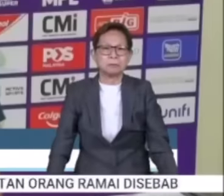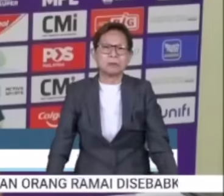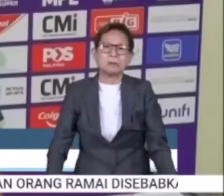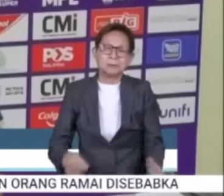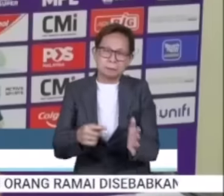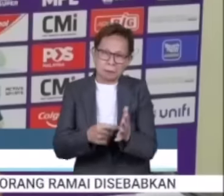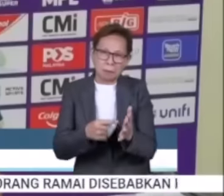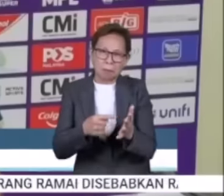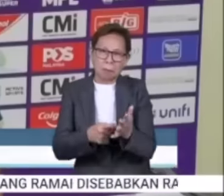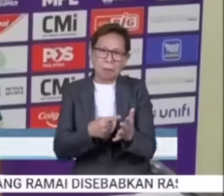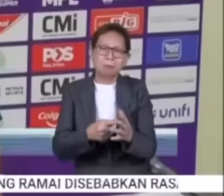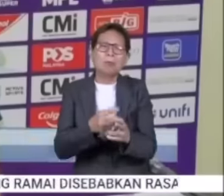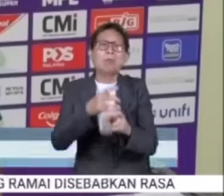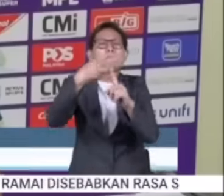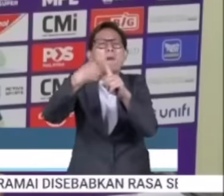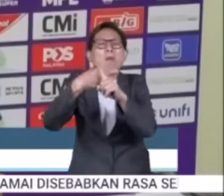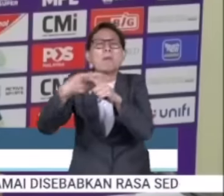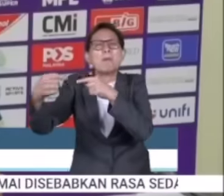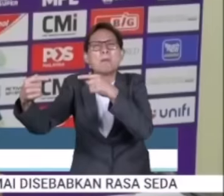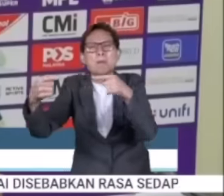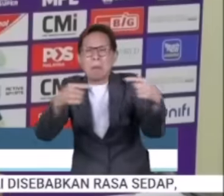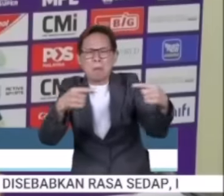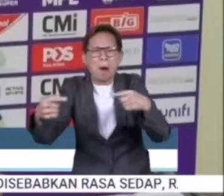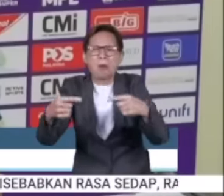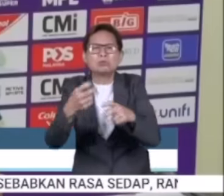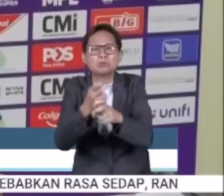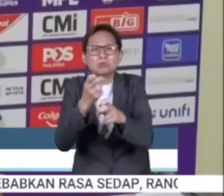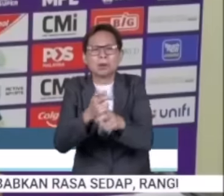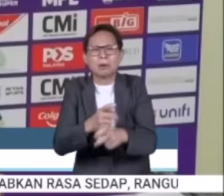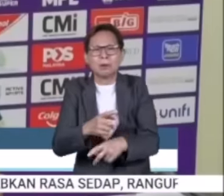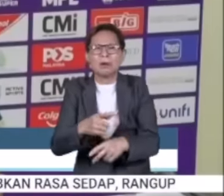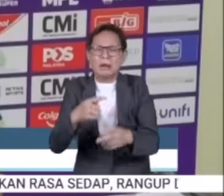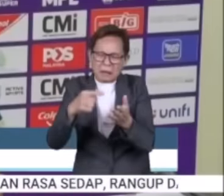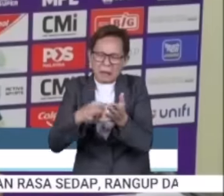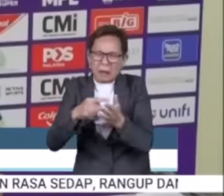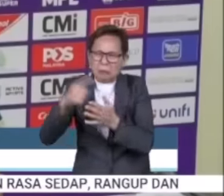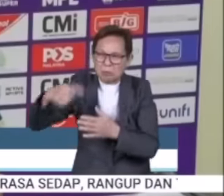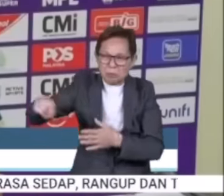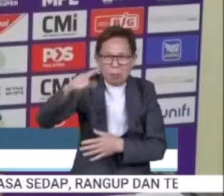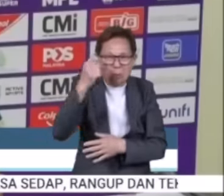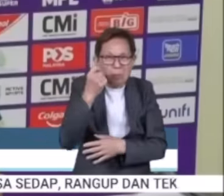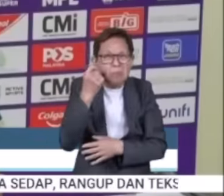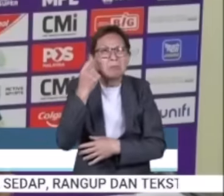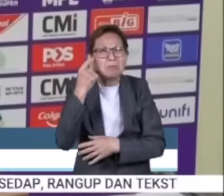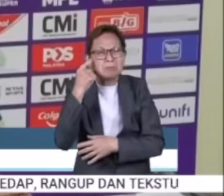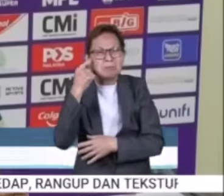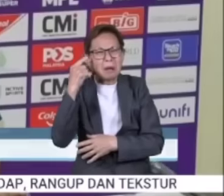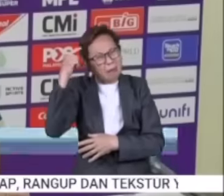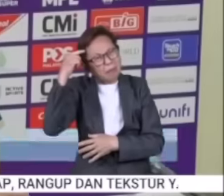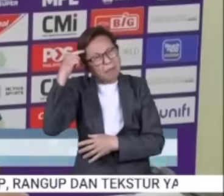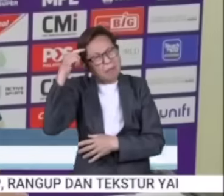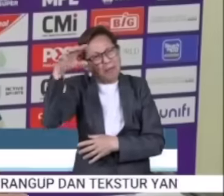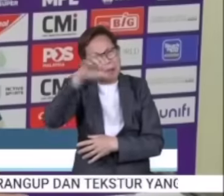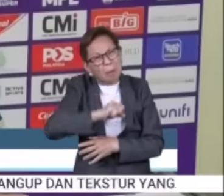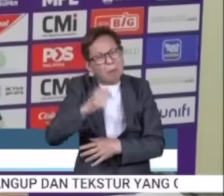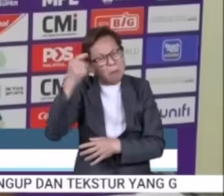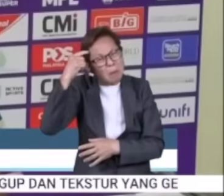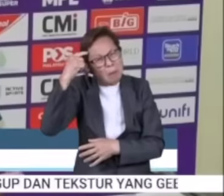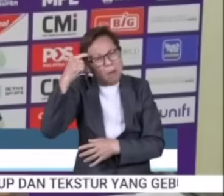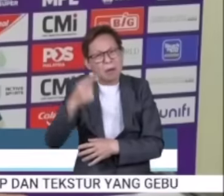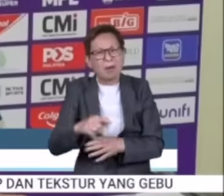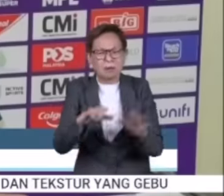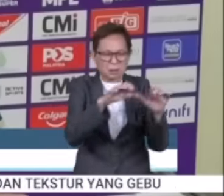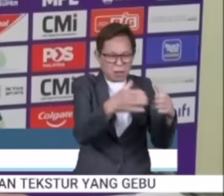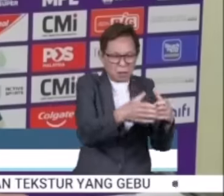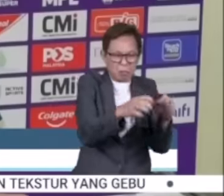Kadang-kadang orang pemahaman setengah pihak anggap bila main 10 orang dan contoh tim